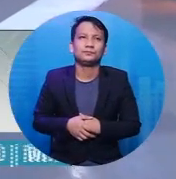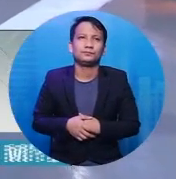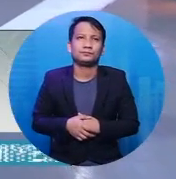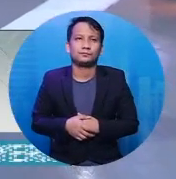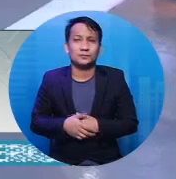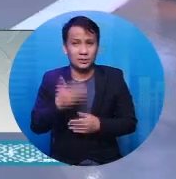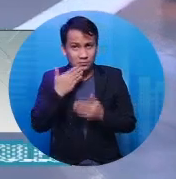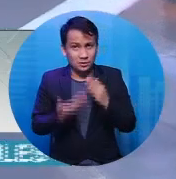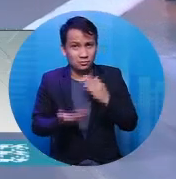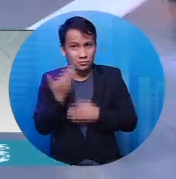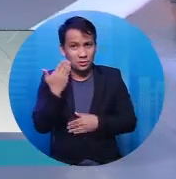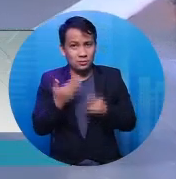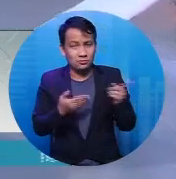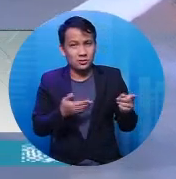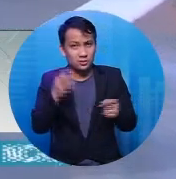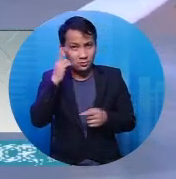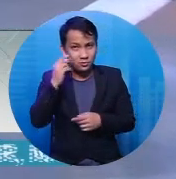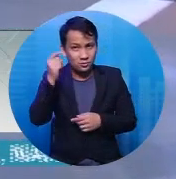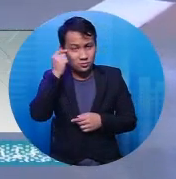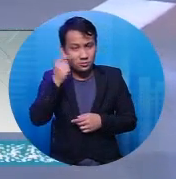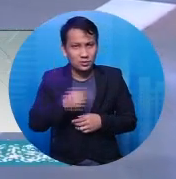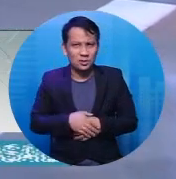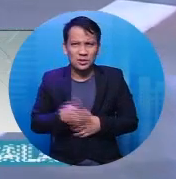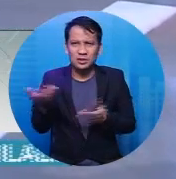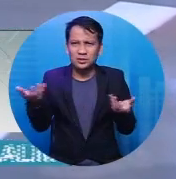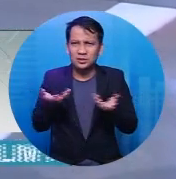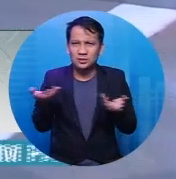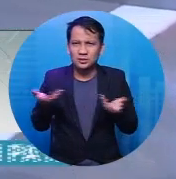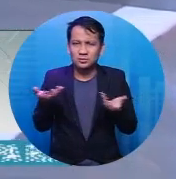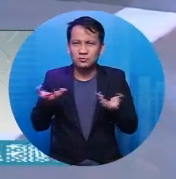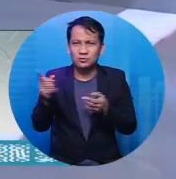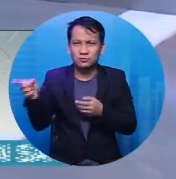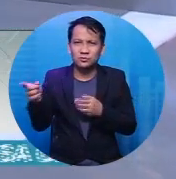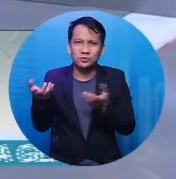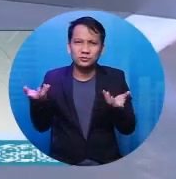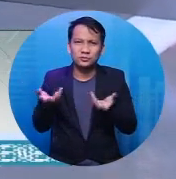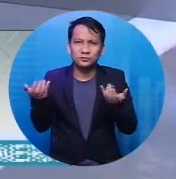Magandang umaga po, Idol Rafi. Saan po kayo ngayon, Ma'am Evelyn?